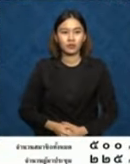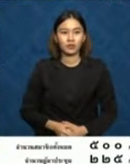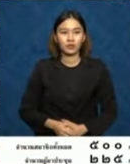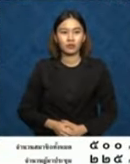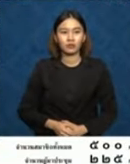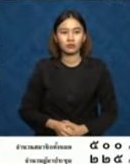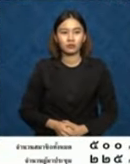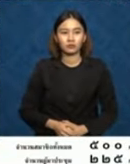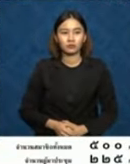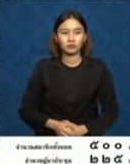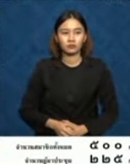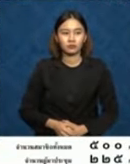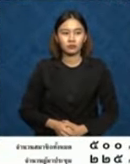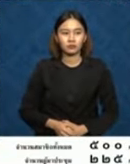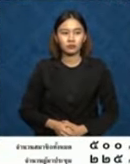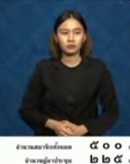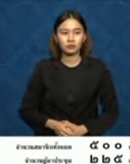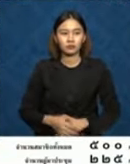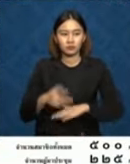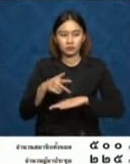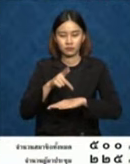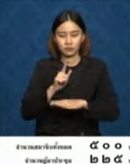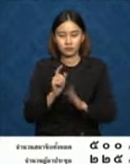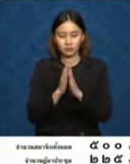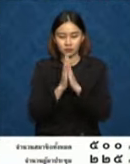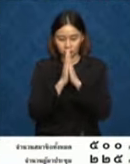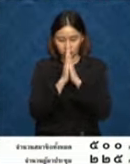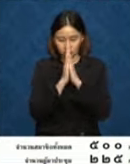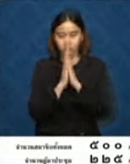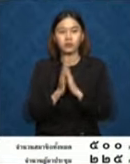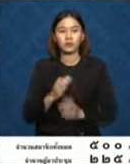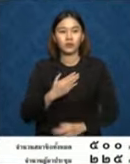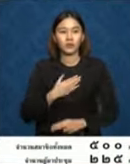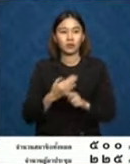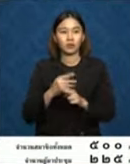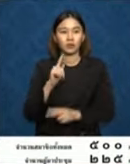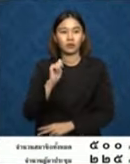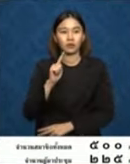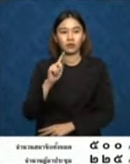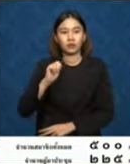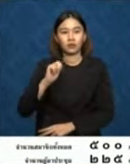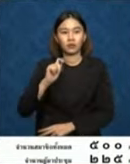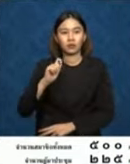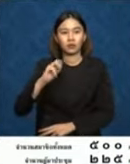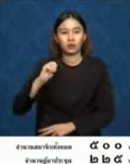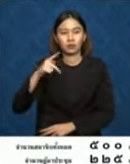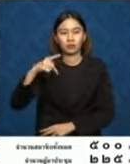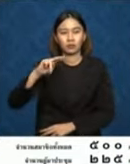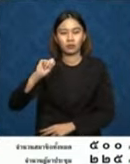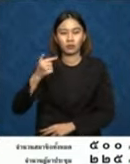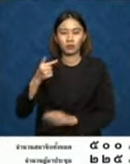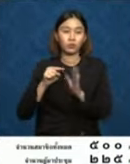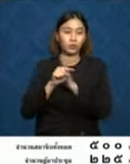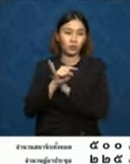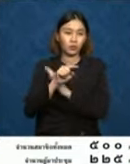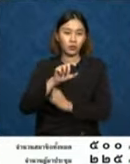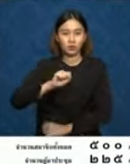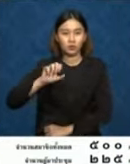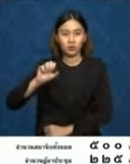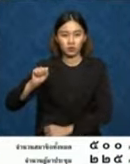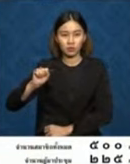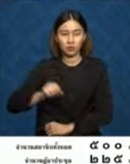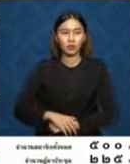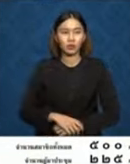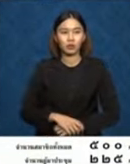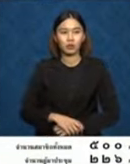ยครับ กราบเรียนท่านประธานสภาที่เคารพกับผมถนอมพงษ์เหล็กภัยสมาชิกสภาผู้แ